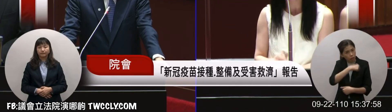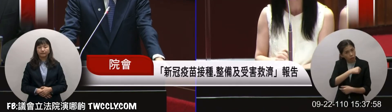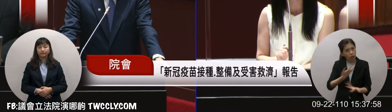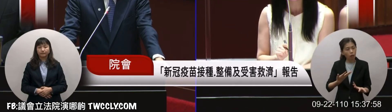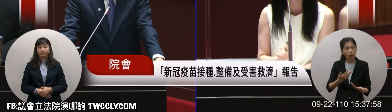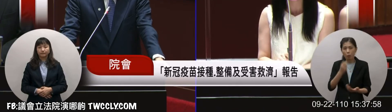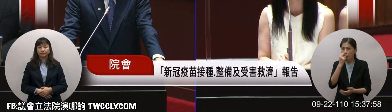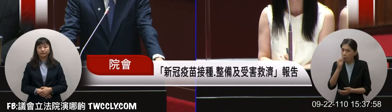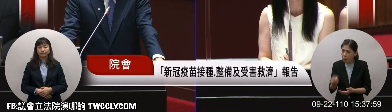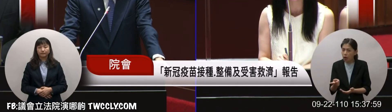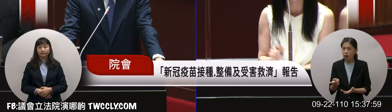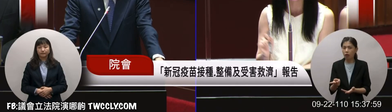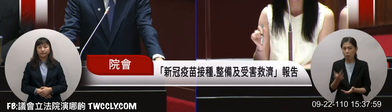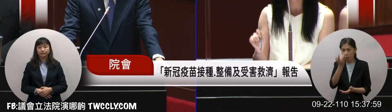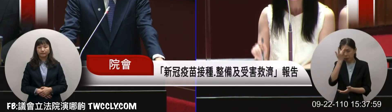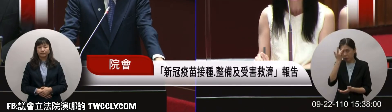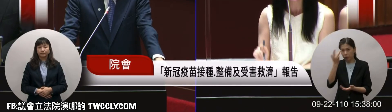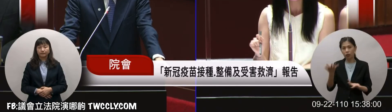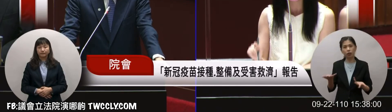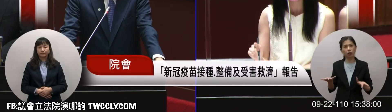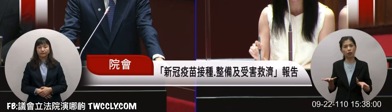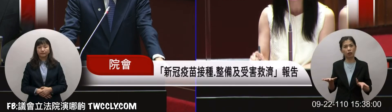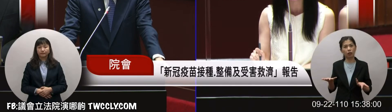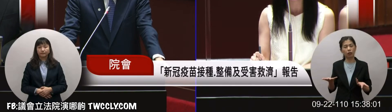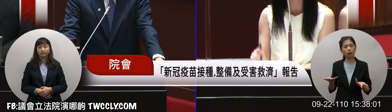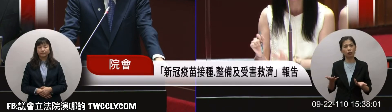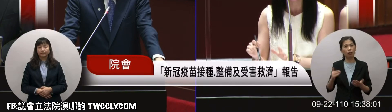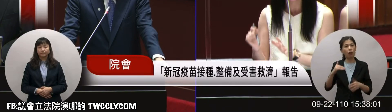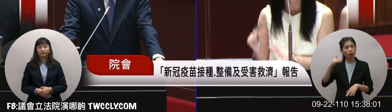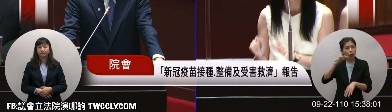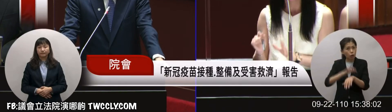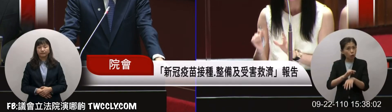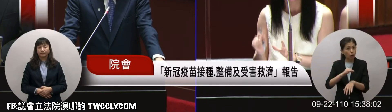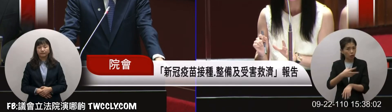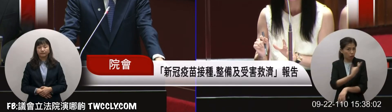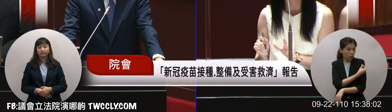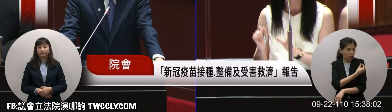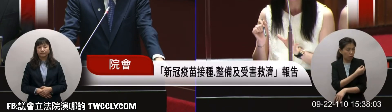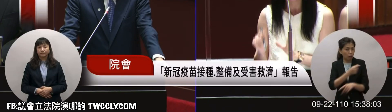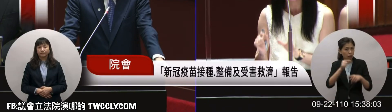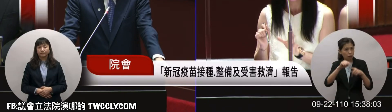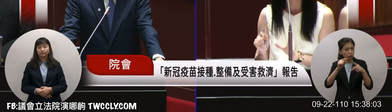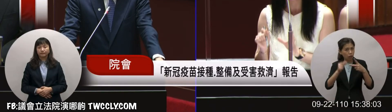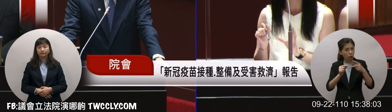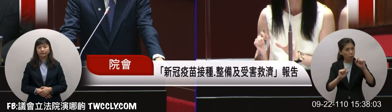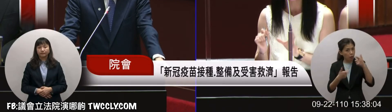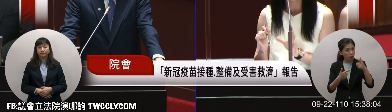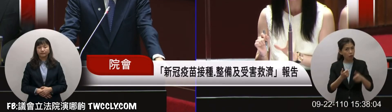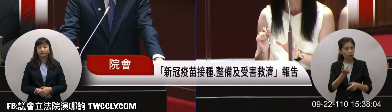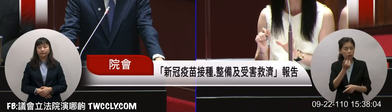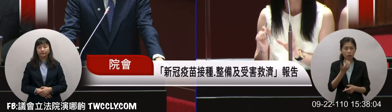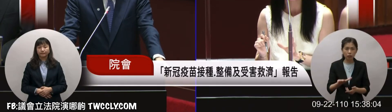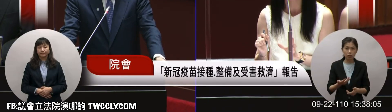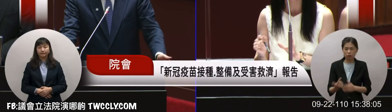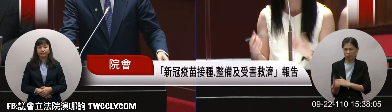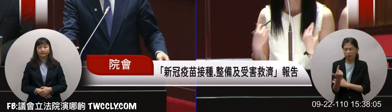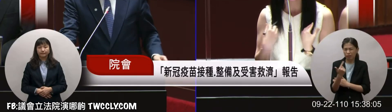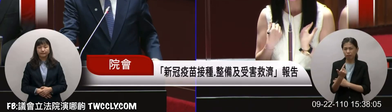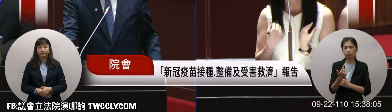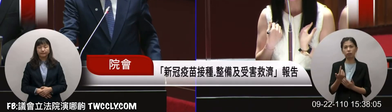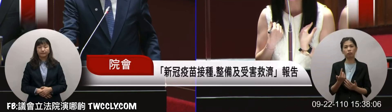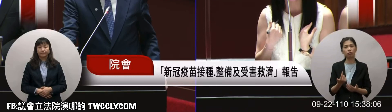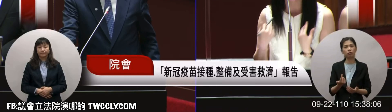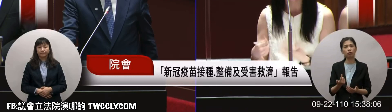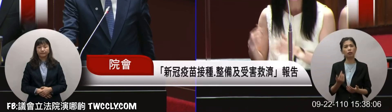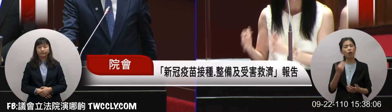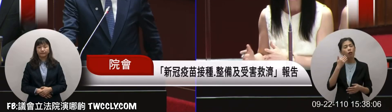参访也都会造成影响的时候，那我们针对高端疫苗能不能混打的这个部分，有没有办法能够加速的进行？例如说已